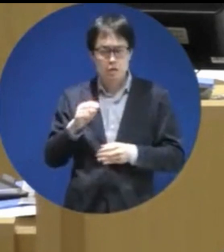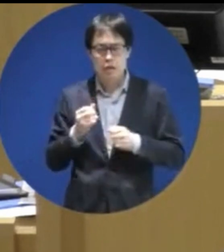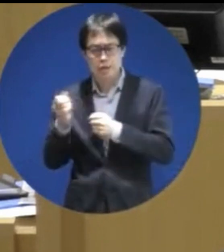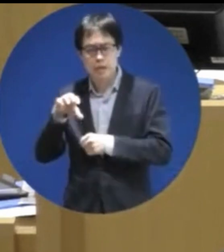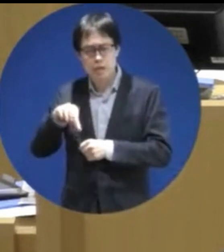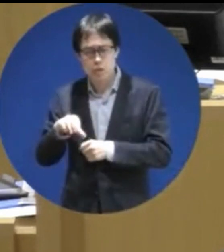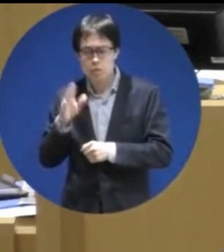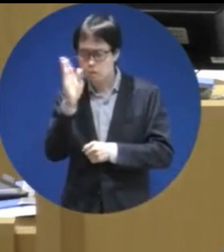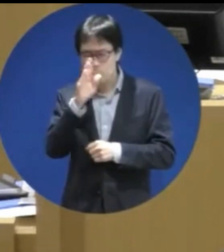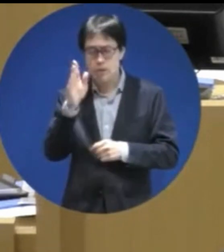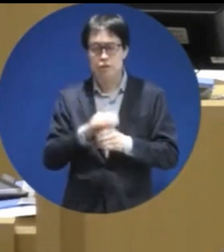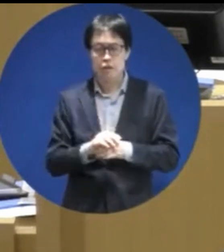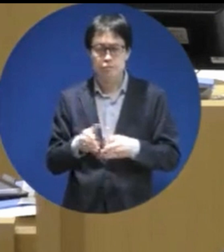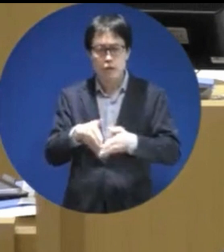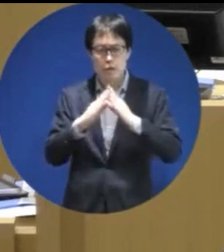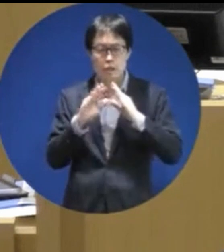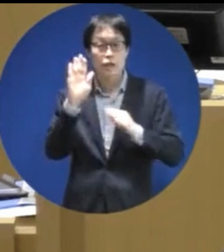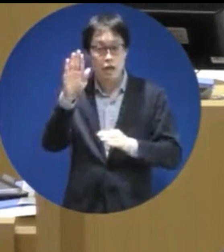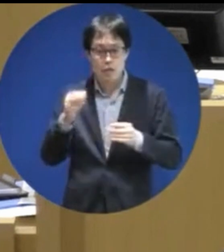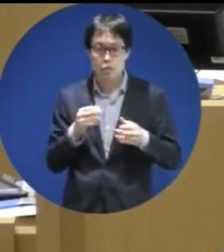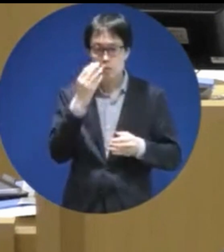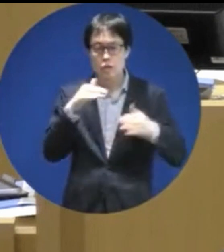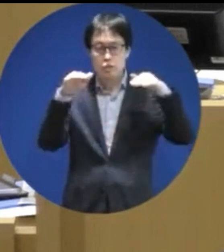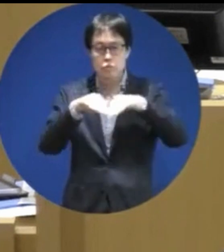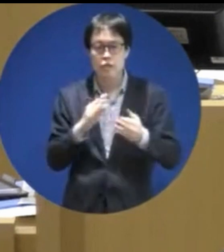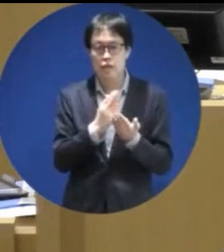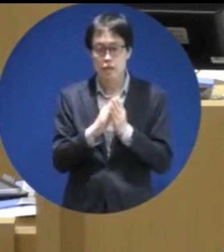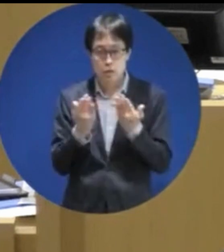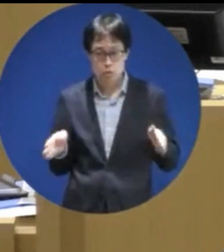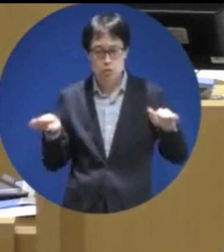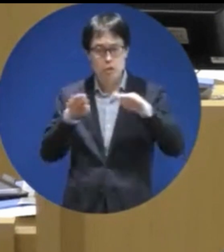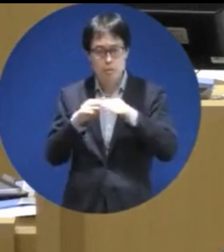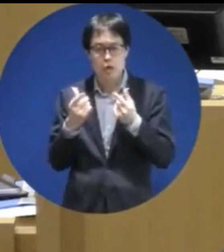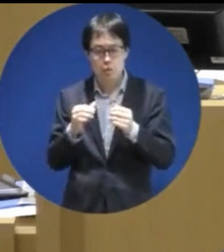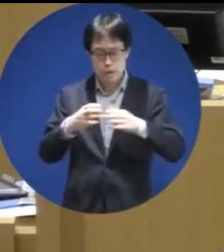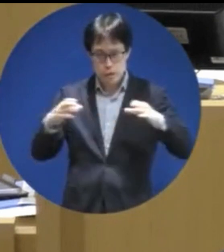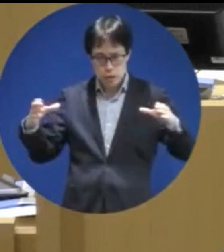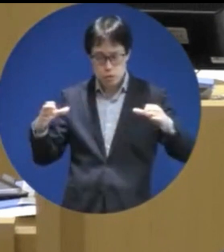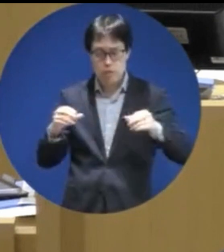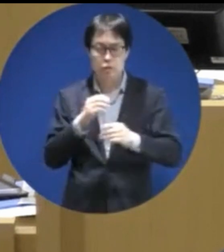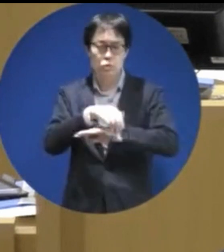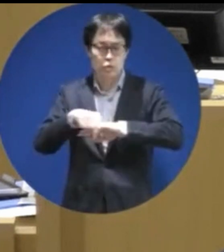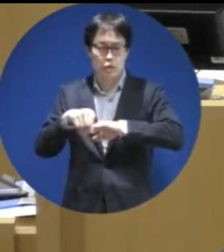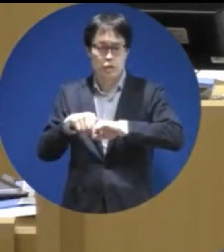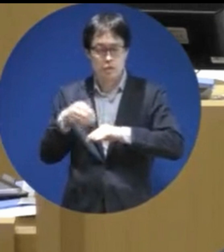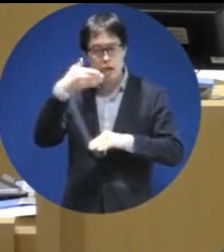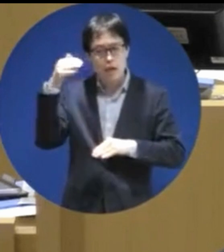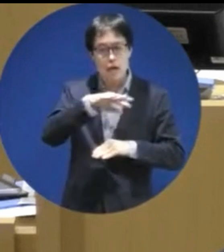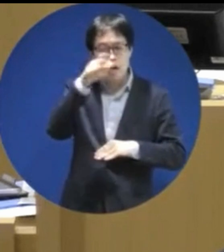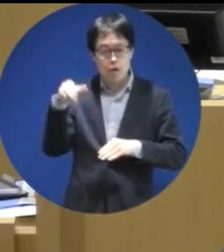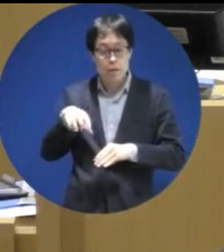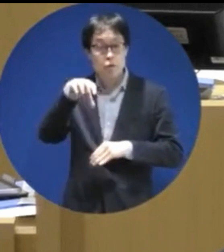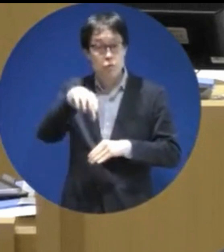えはありません。なお、建て替え後の渋谷図書館は、建て替え前と同規模の面積を予定しています。次に、青山キャンパスについては、当